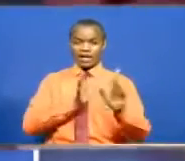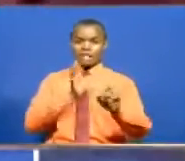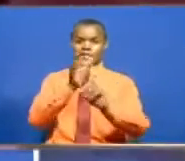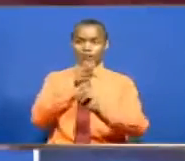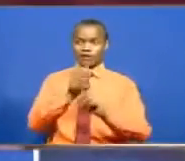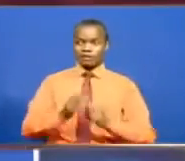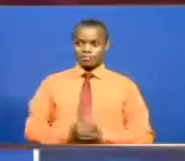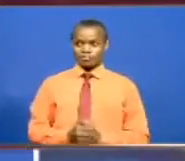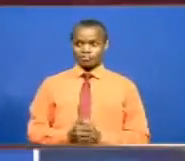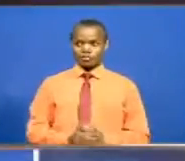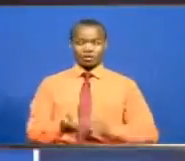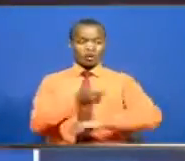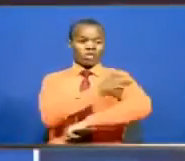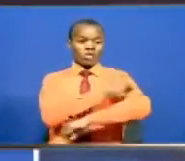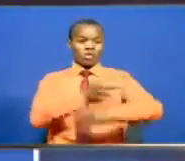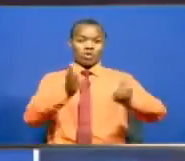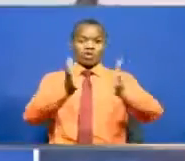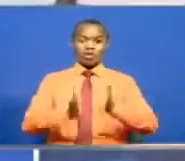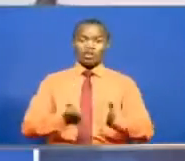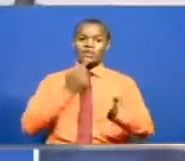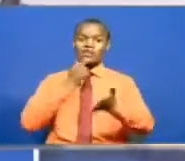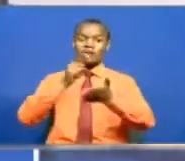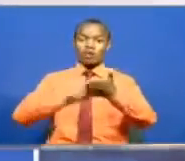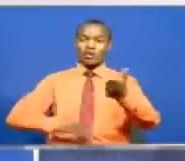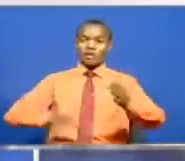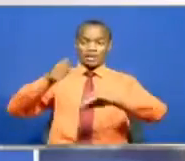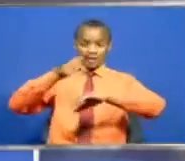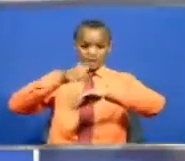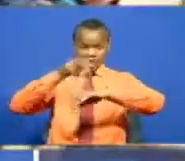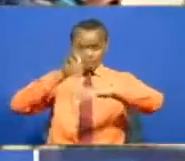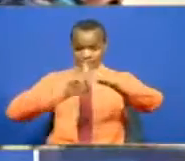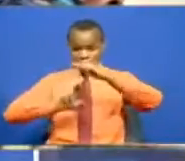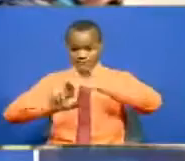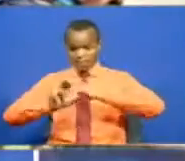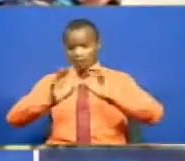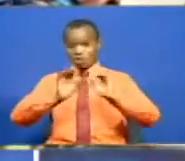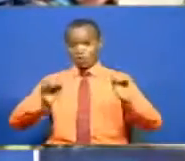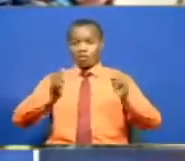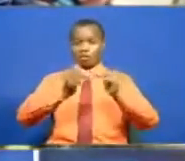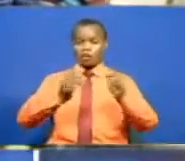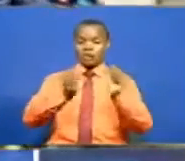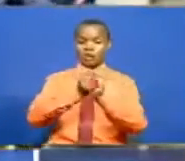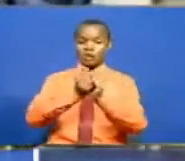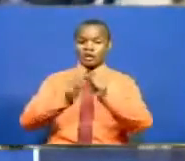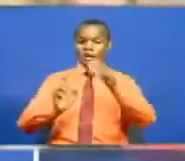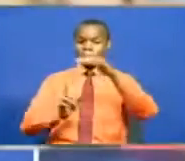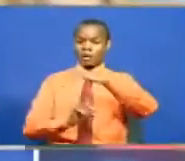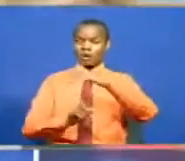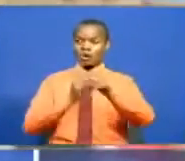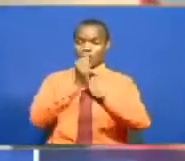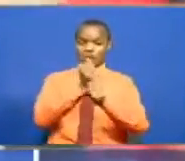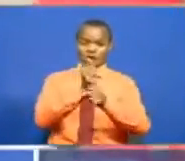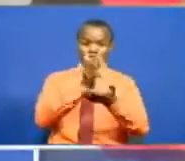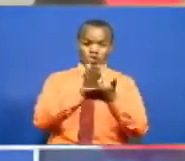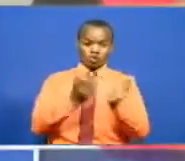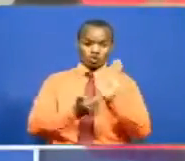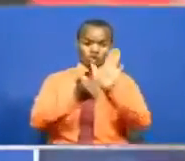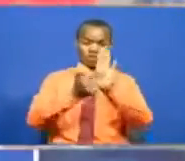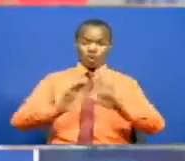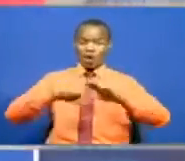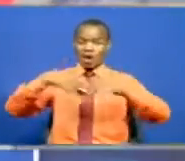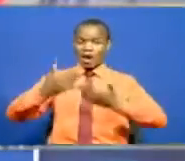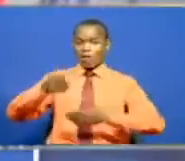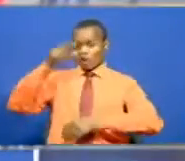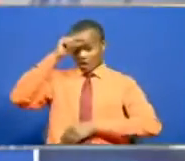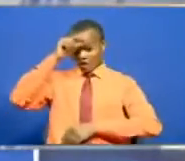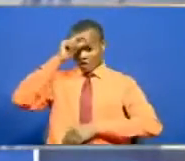mandate. Madaktari hawa wanadai kuwa kukosa kuheshimiwa mkutano wao na afisi za labor kunaangazia jinsi serikali haina nia ya